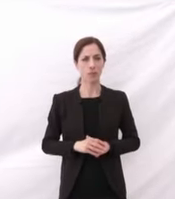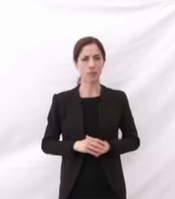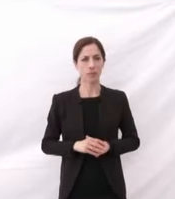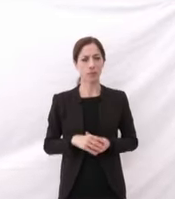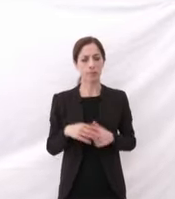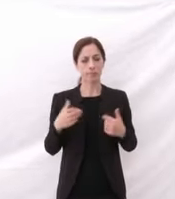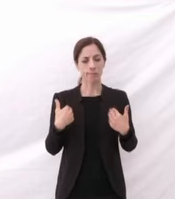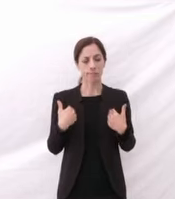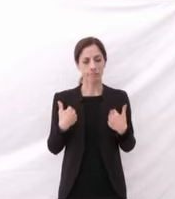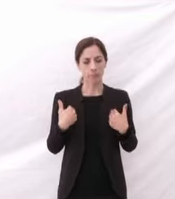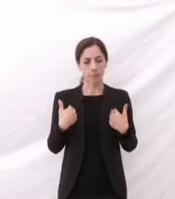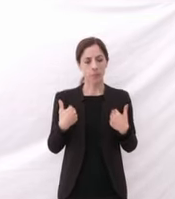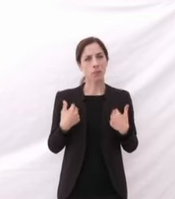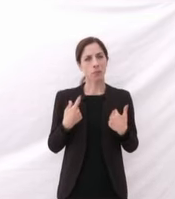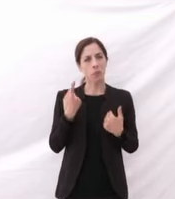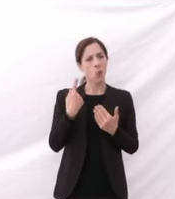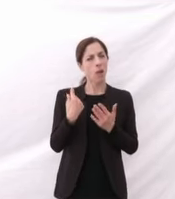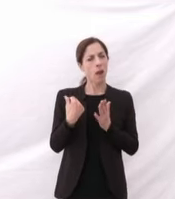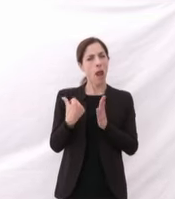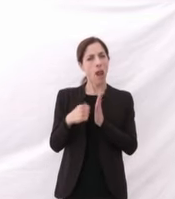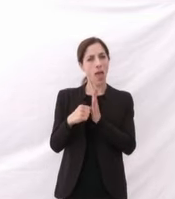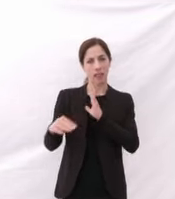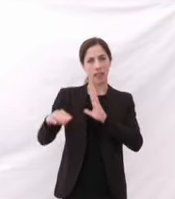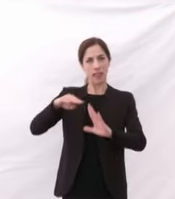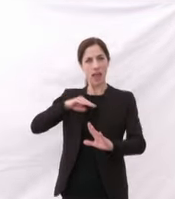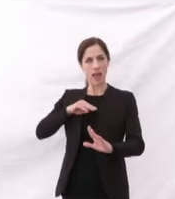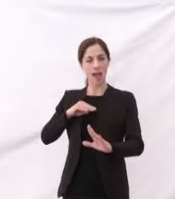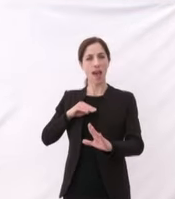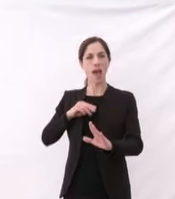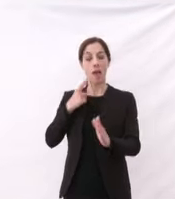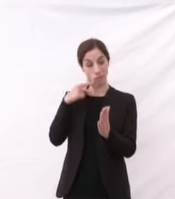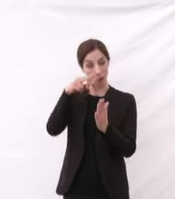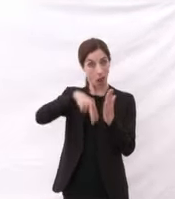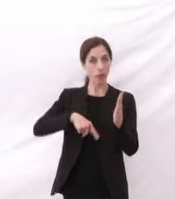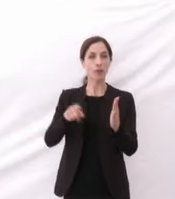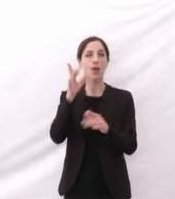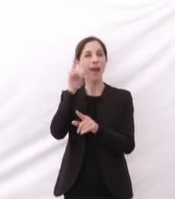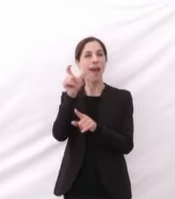io ho letto una lettera di una ragazza di Pisa,